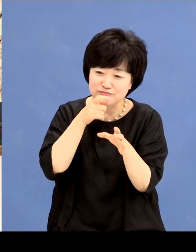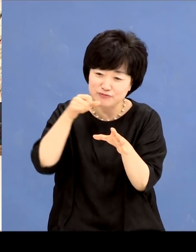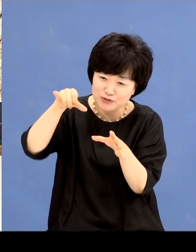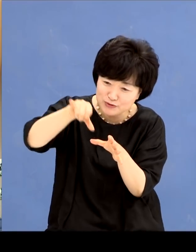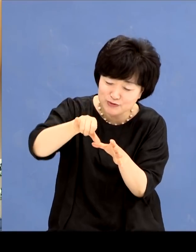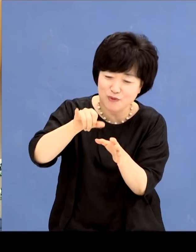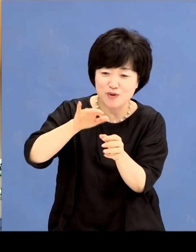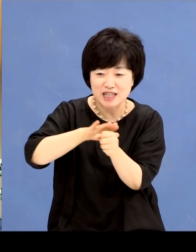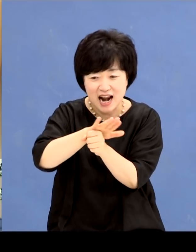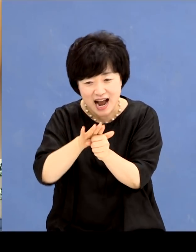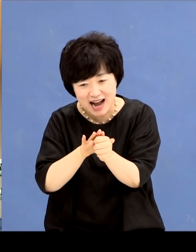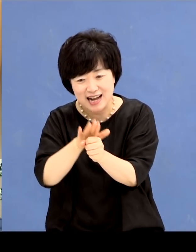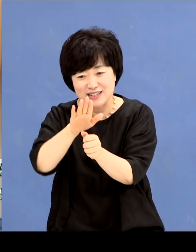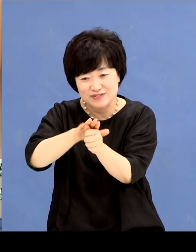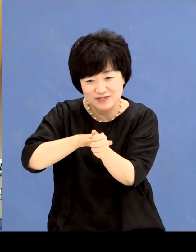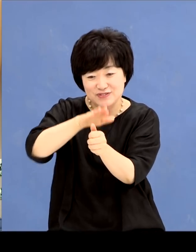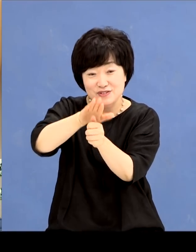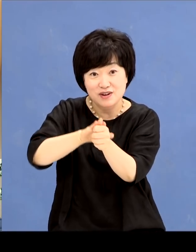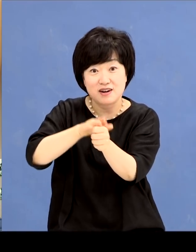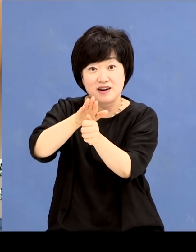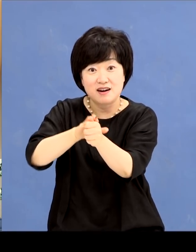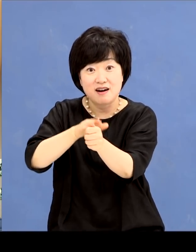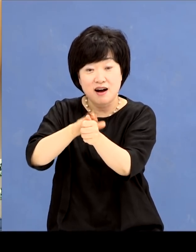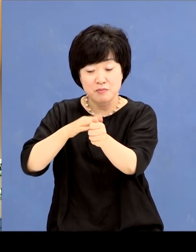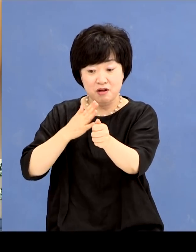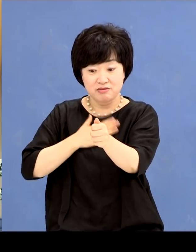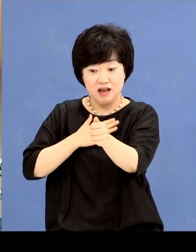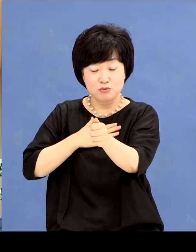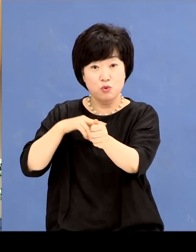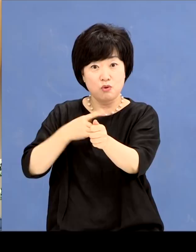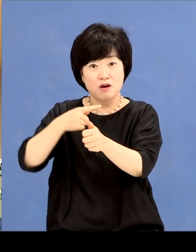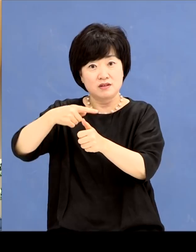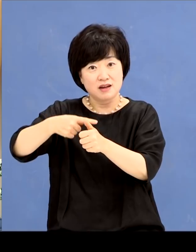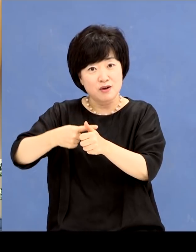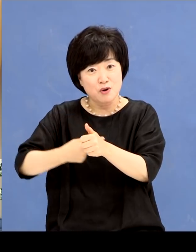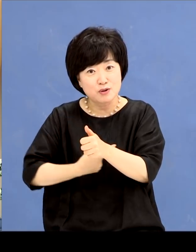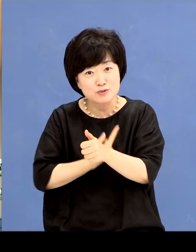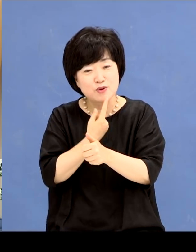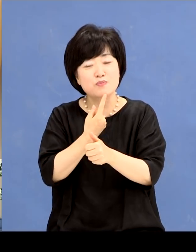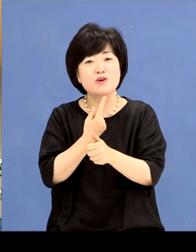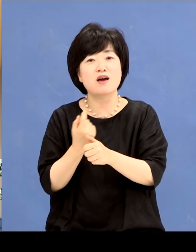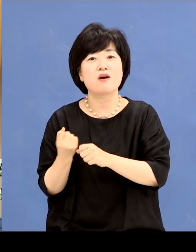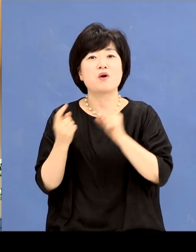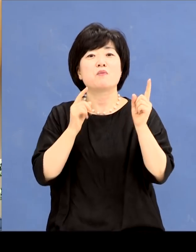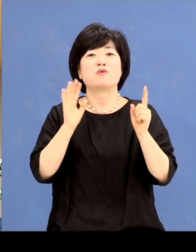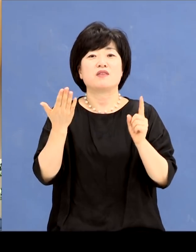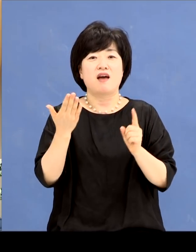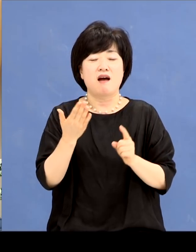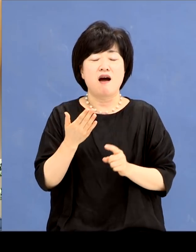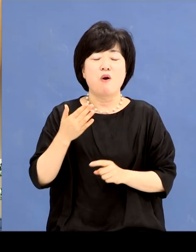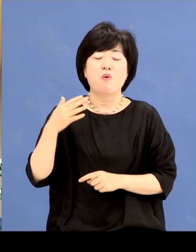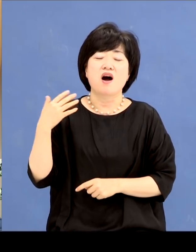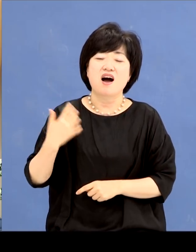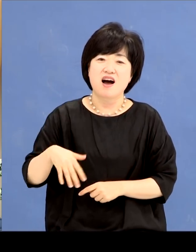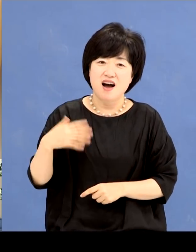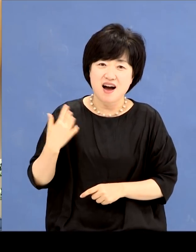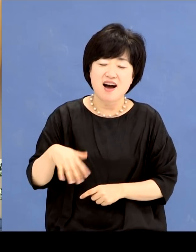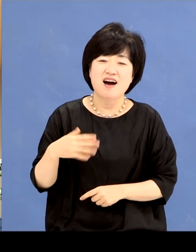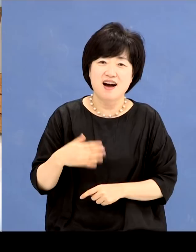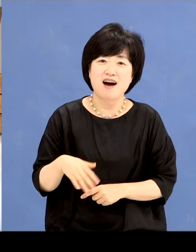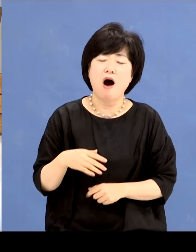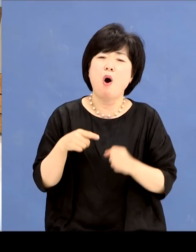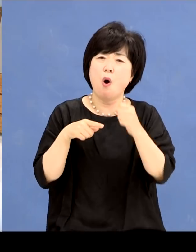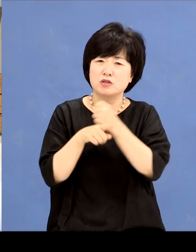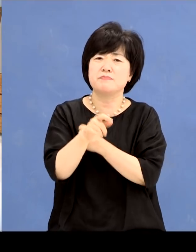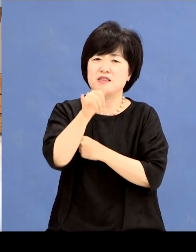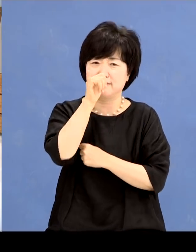관심을 두고 사랑을 주면서 자연스럽게 회복이 되고 이 녹색 식물을 통해서 정화가 됐던 거예요. 너무 좋다. 야, 와, 신기하네 저는 정말. 너무